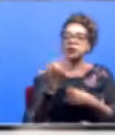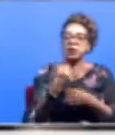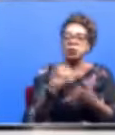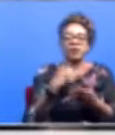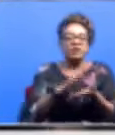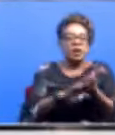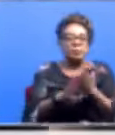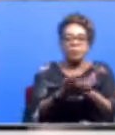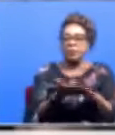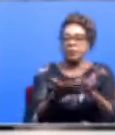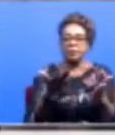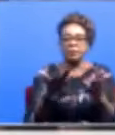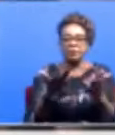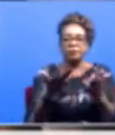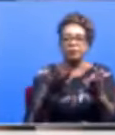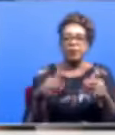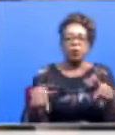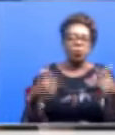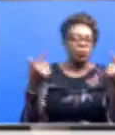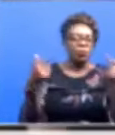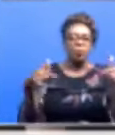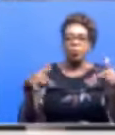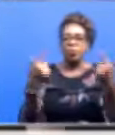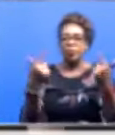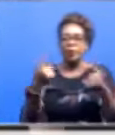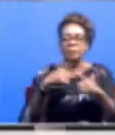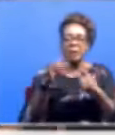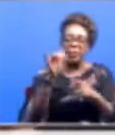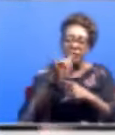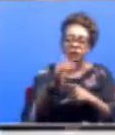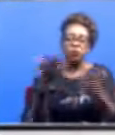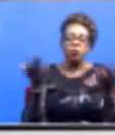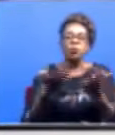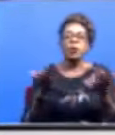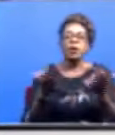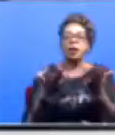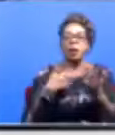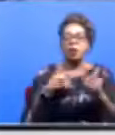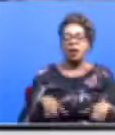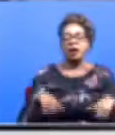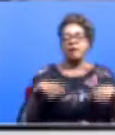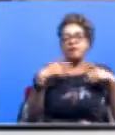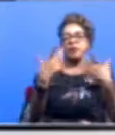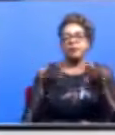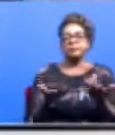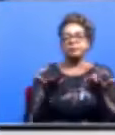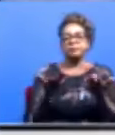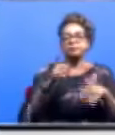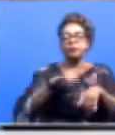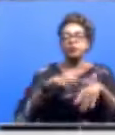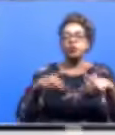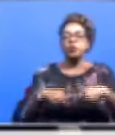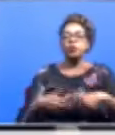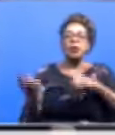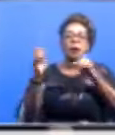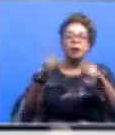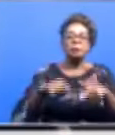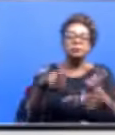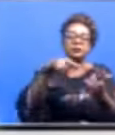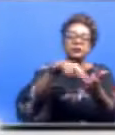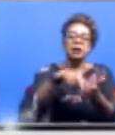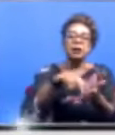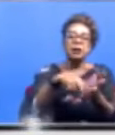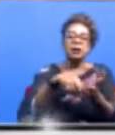shida. Vita sikianza hapo ndio maskani kwa hoteli yangu. Ha vijana wakikuja wanasimama hapo, maskari